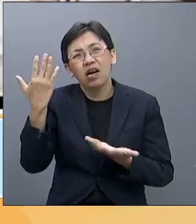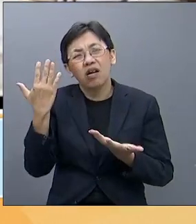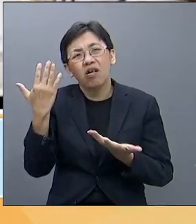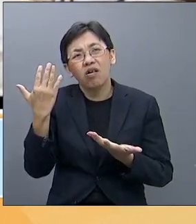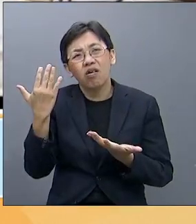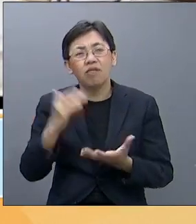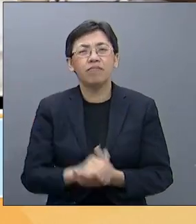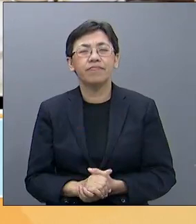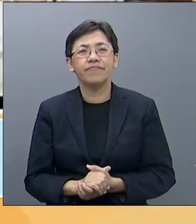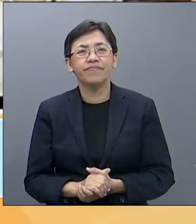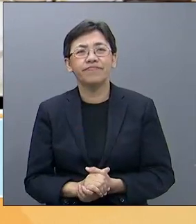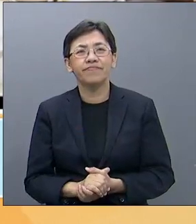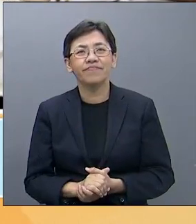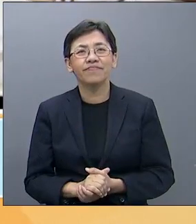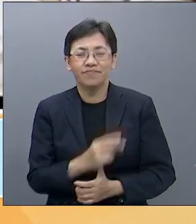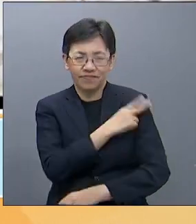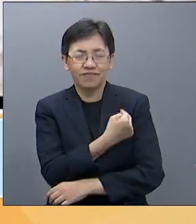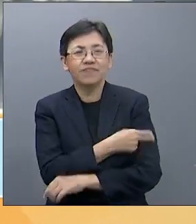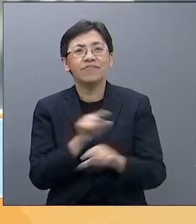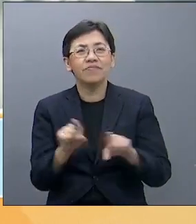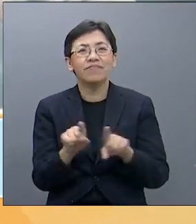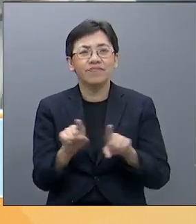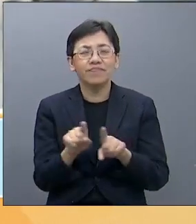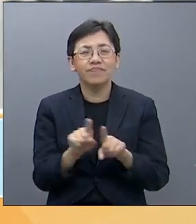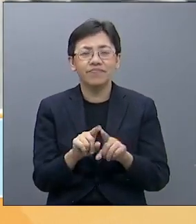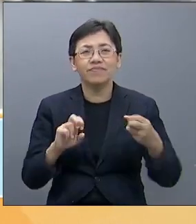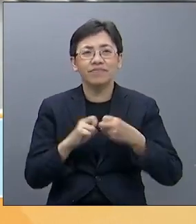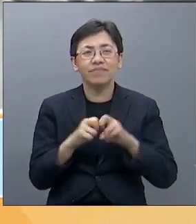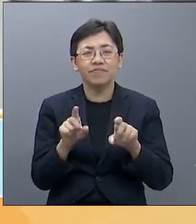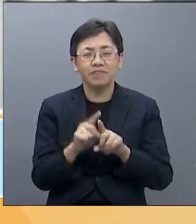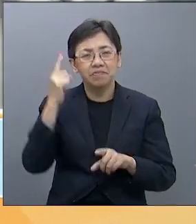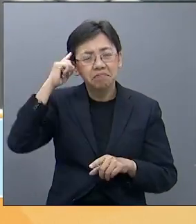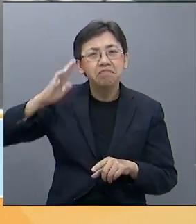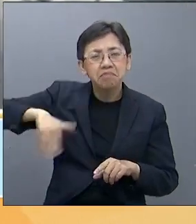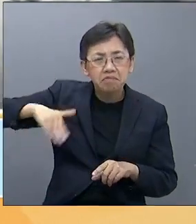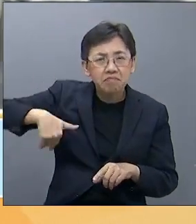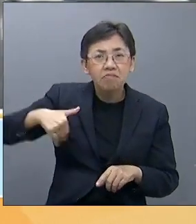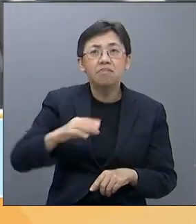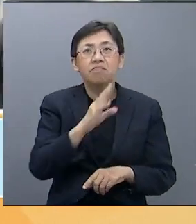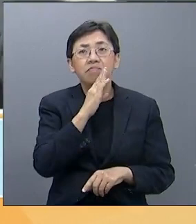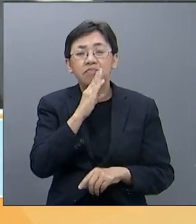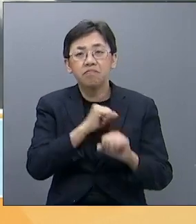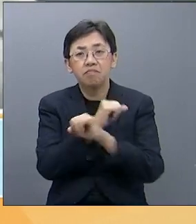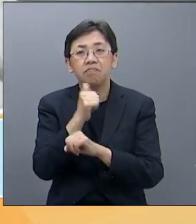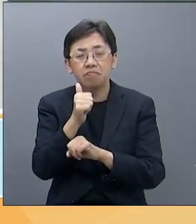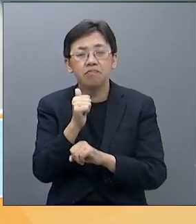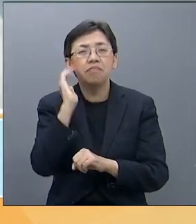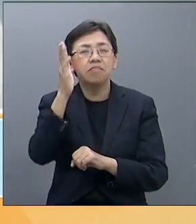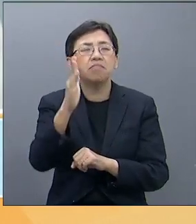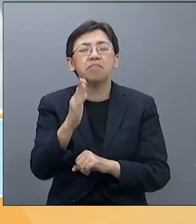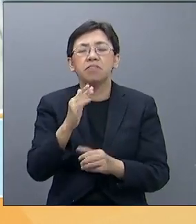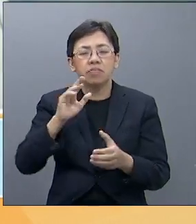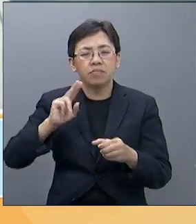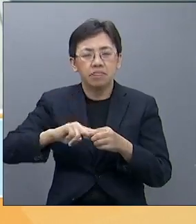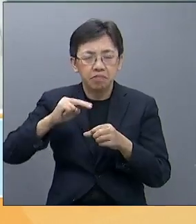ครับหมอก็ไม่พ้นเหมือนกัน ก็โดนลากไปเหมือนกัน ส่วนมากแล้วพอมารู้ที่หลังเนี่ยส่วนมากแล้วถ้าเลี่ยงได้เราก็ควรเลี่ยงเพราะว่